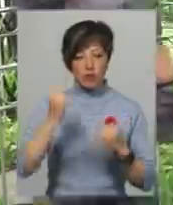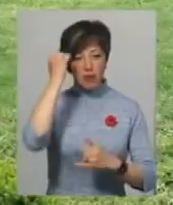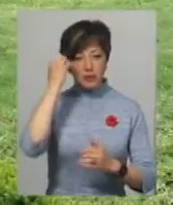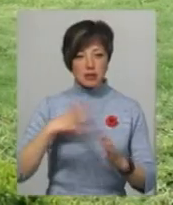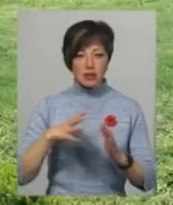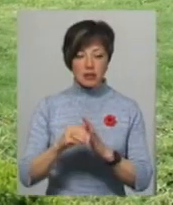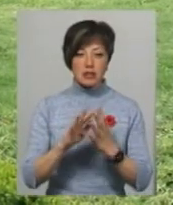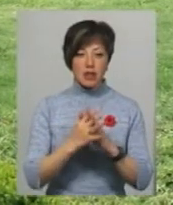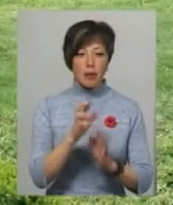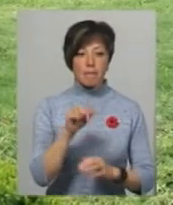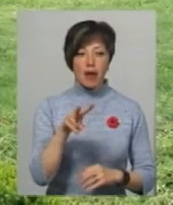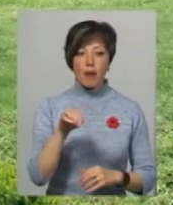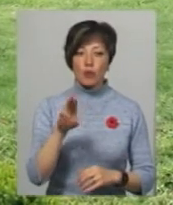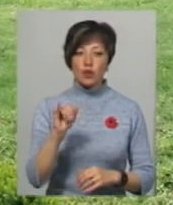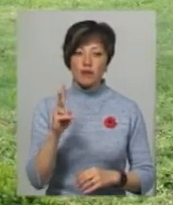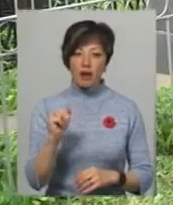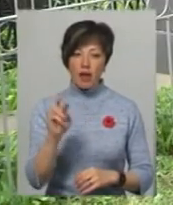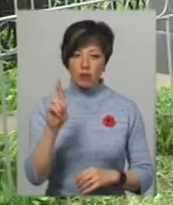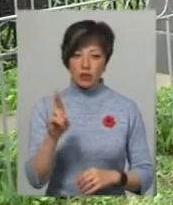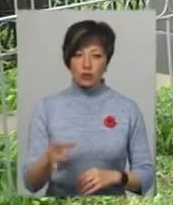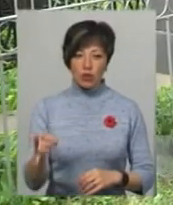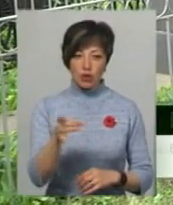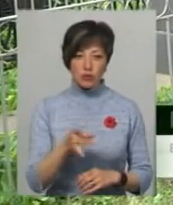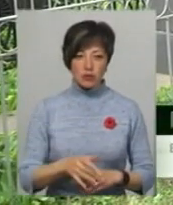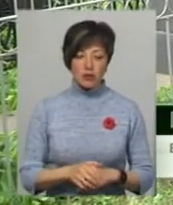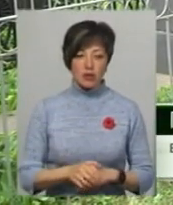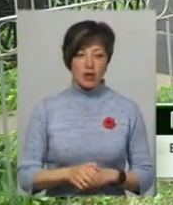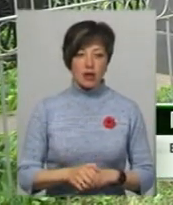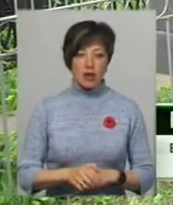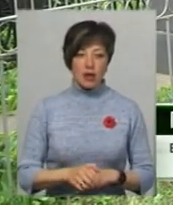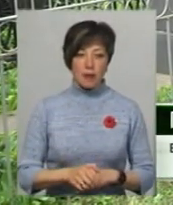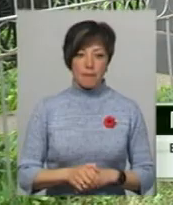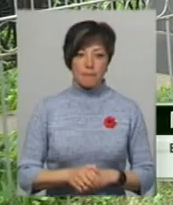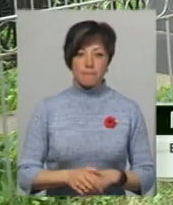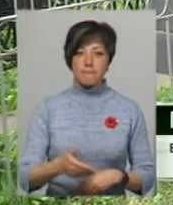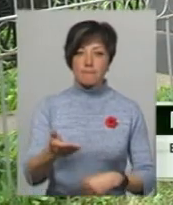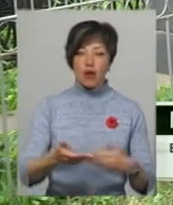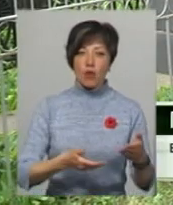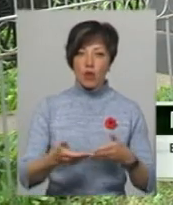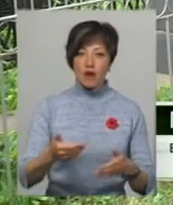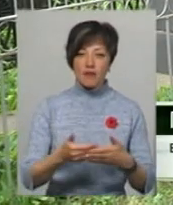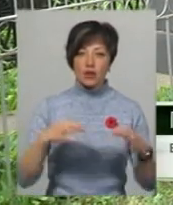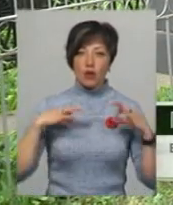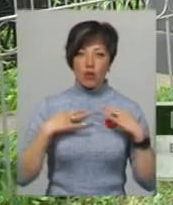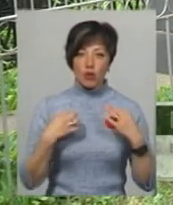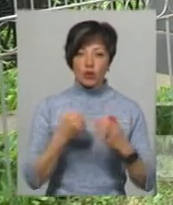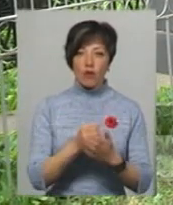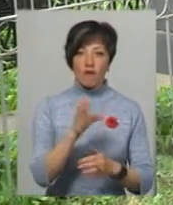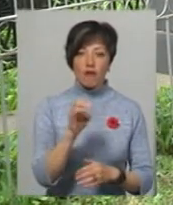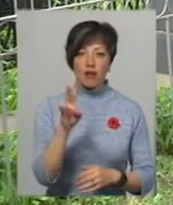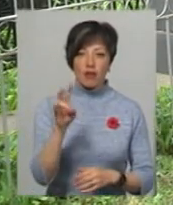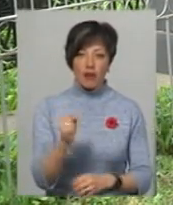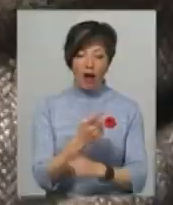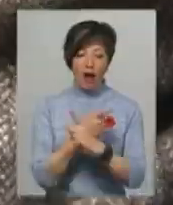з села Баламутівка Ярмолинецького району. Піхота від Коломиї, я пройшов до Вени